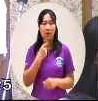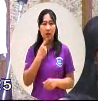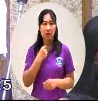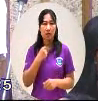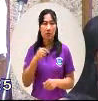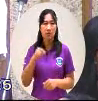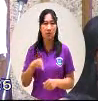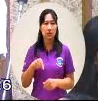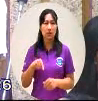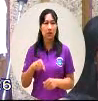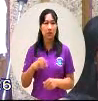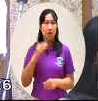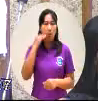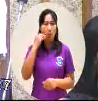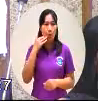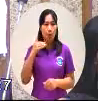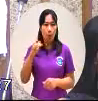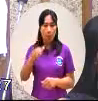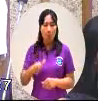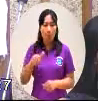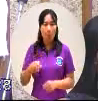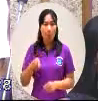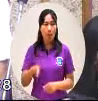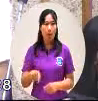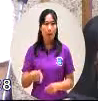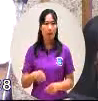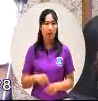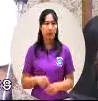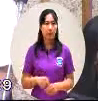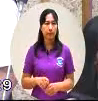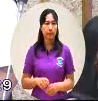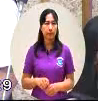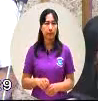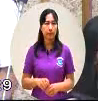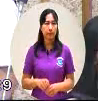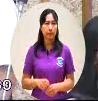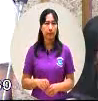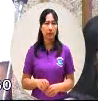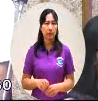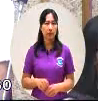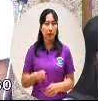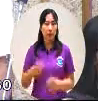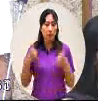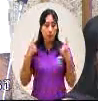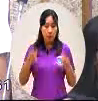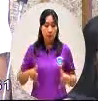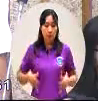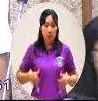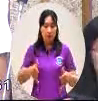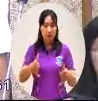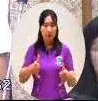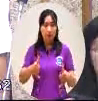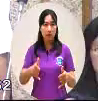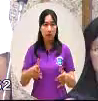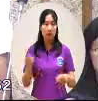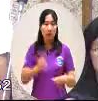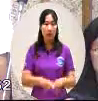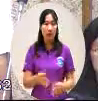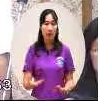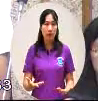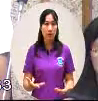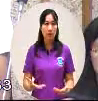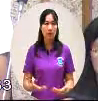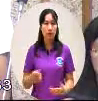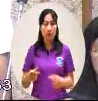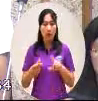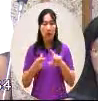组 那这个那我问你，这个七块就不要做了，既有的道路就不要做了吗？还要另外找？ 不是不做，是我们跟七公所去做研